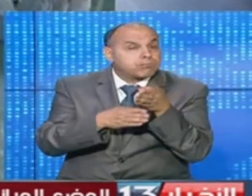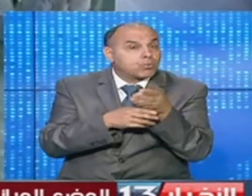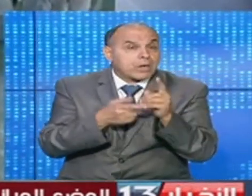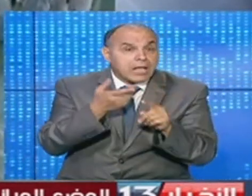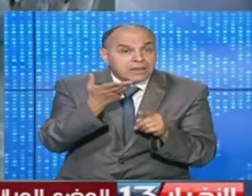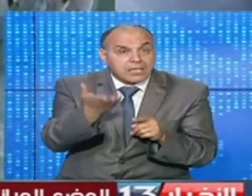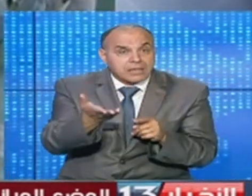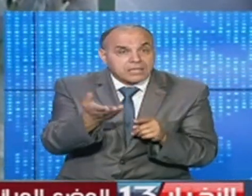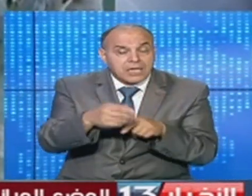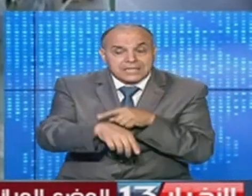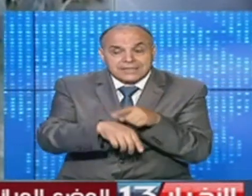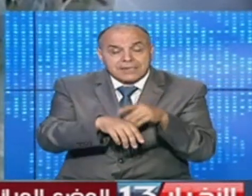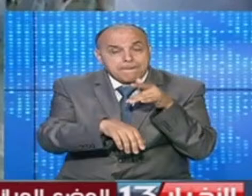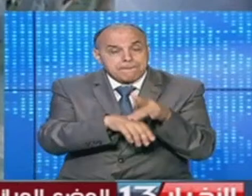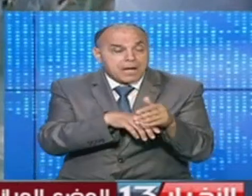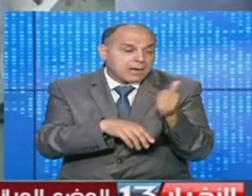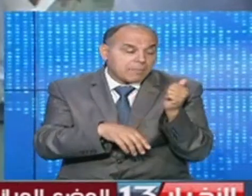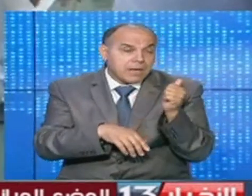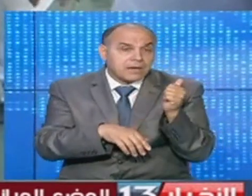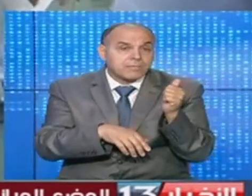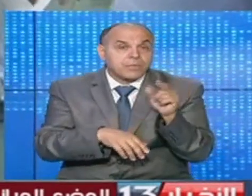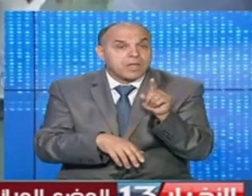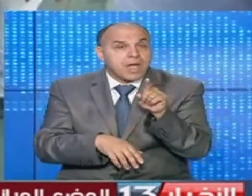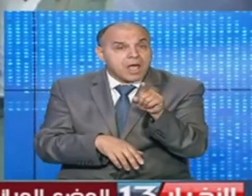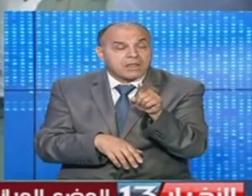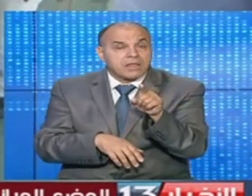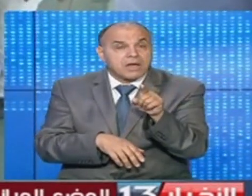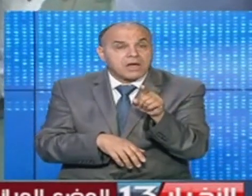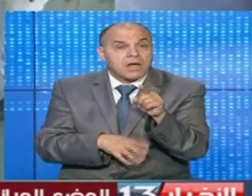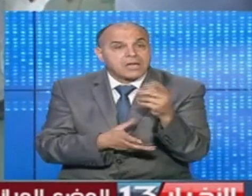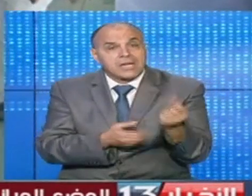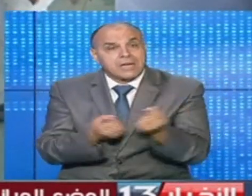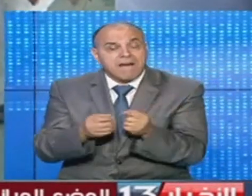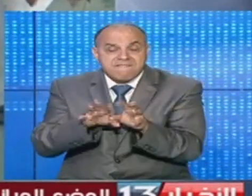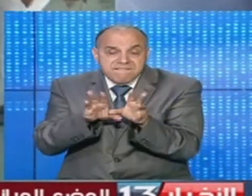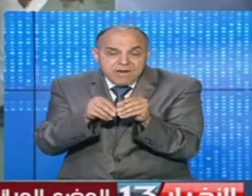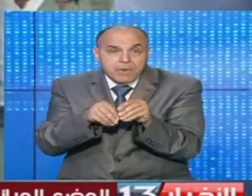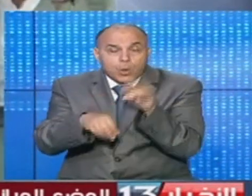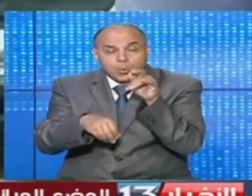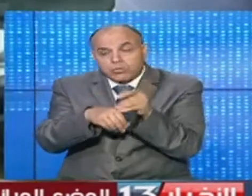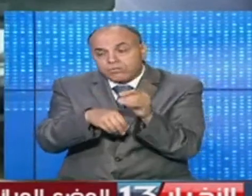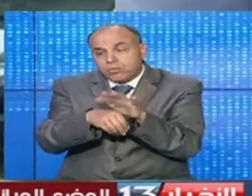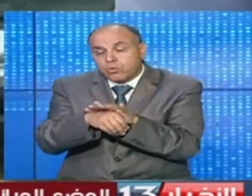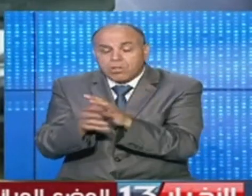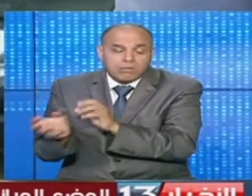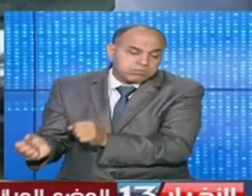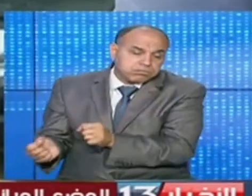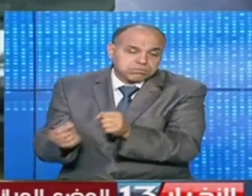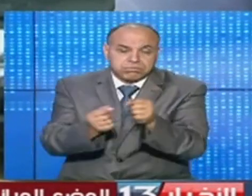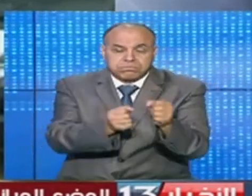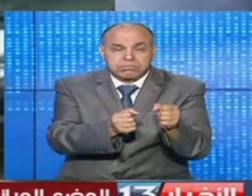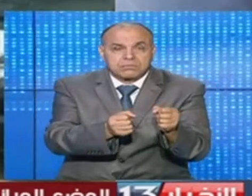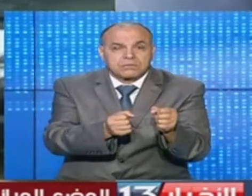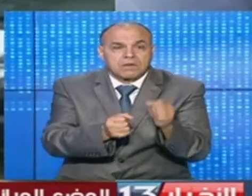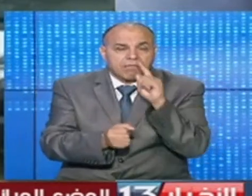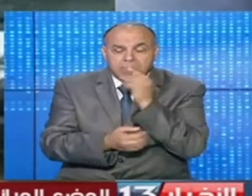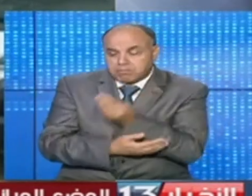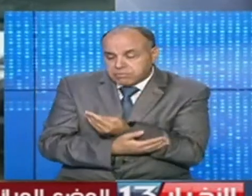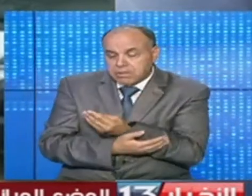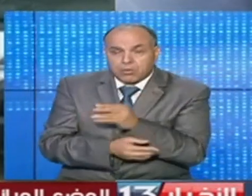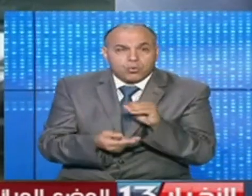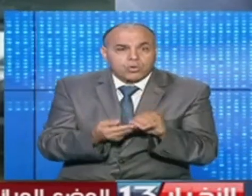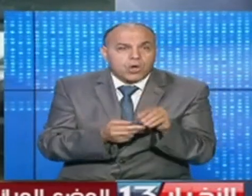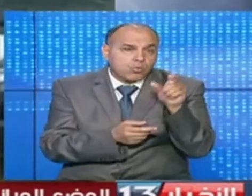في ساعه متاخره من مساء امس لنقل عائله مصابه بالوباء من بينها ربيعه